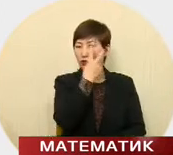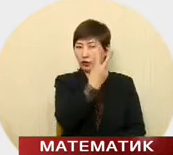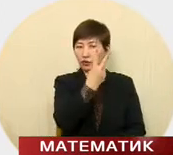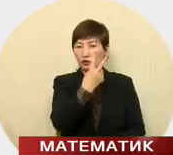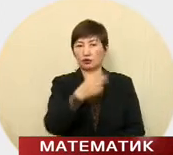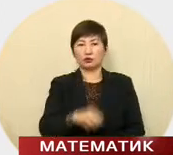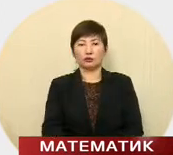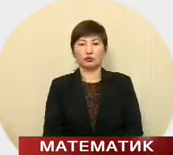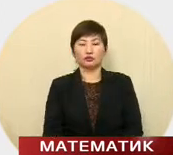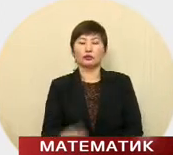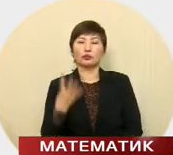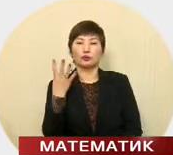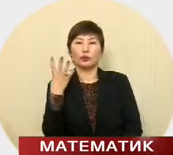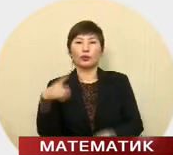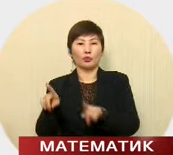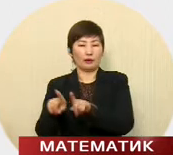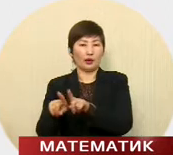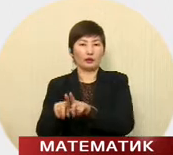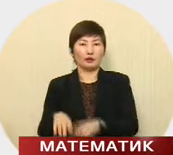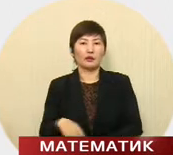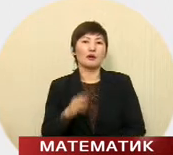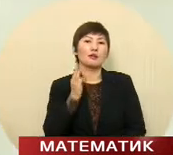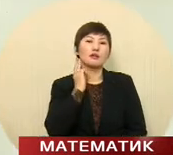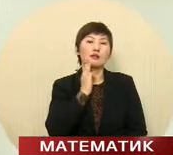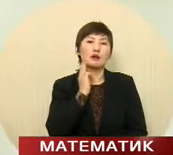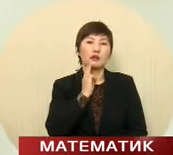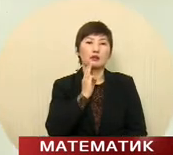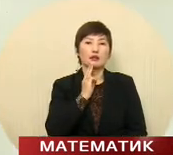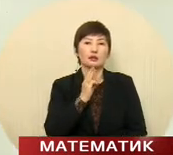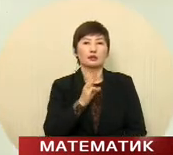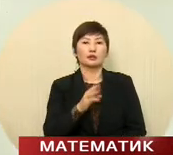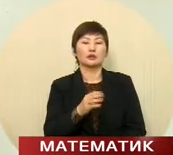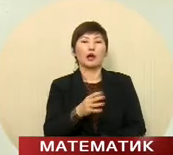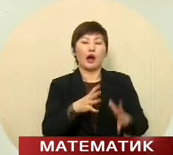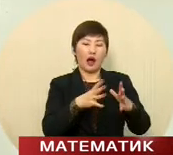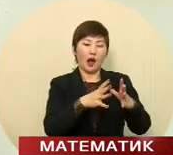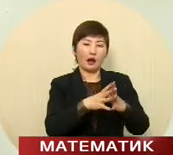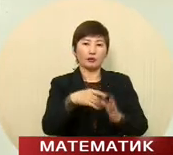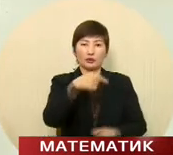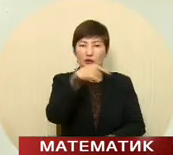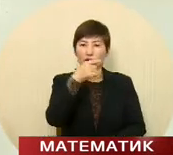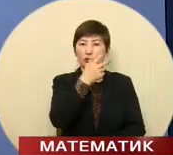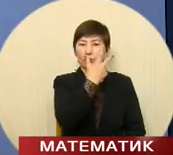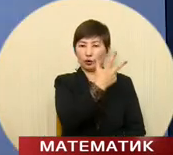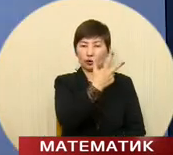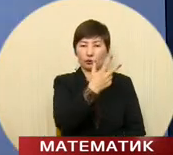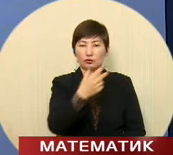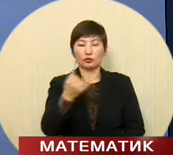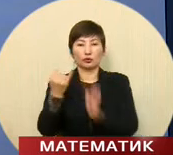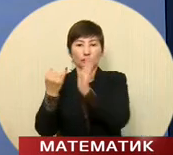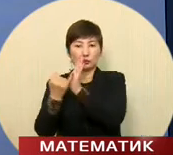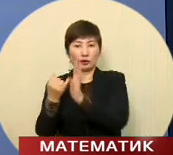байгаа. 4 ширхэг байгаа гэсэн. Шар өнгийн савтай цэцэг маань 6 ширхэг буюу нийт дугуйн 10-ны 3 хэсгийг эзэлж